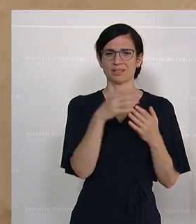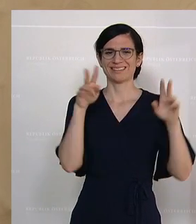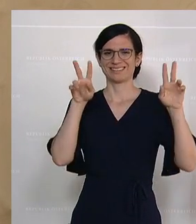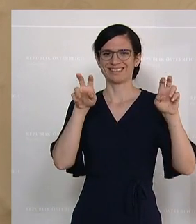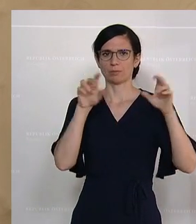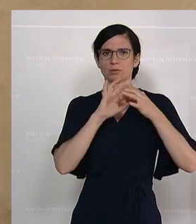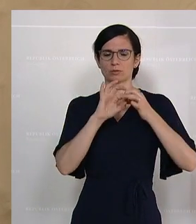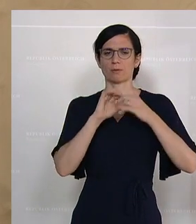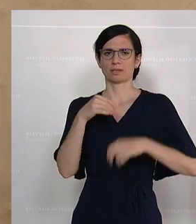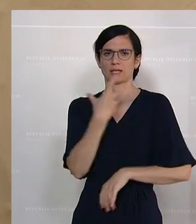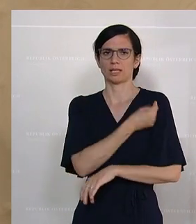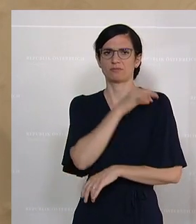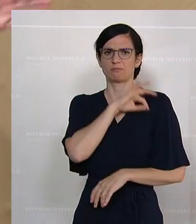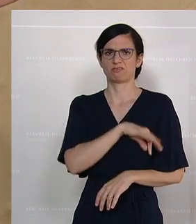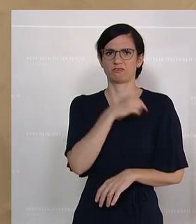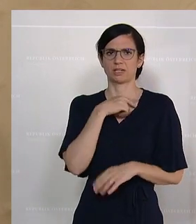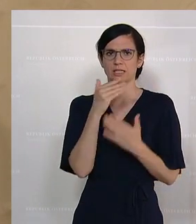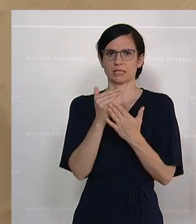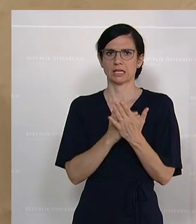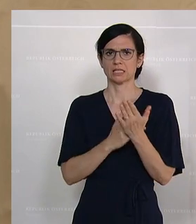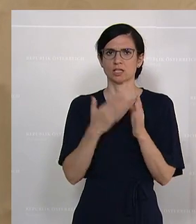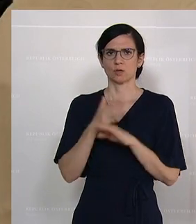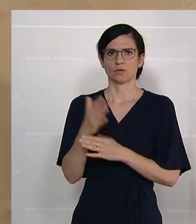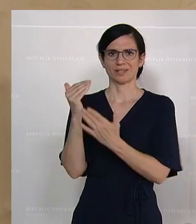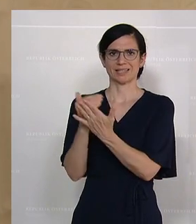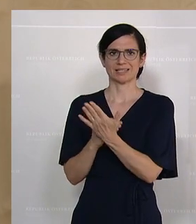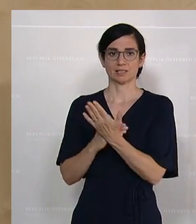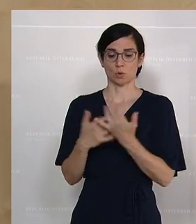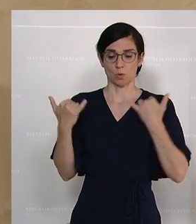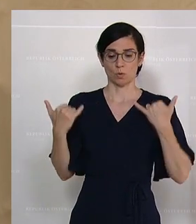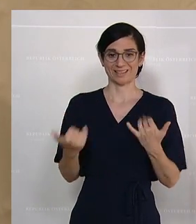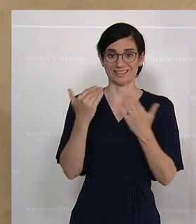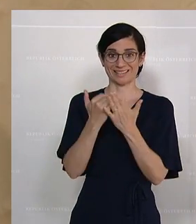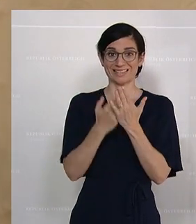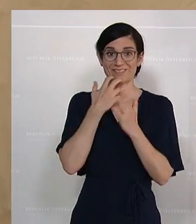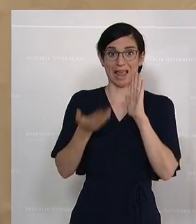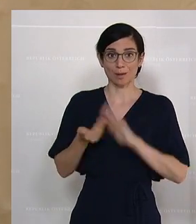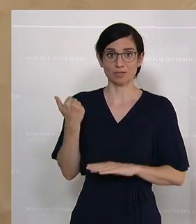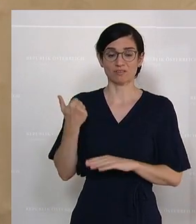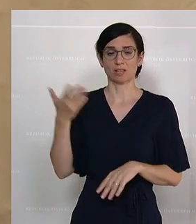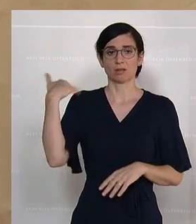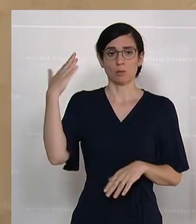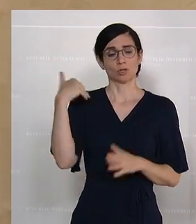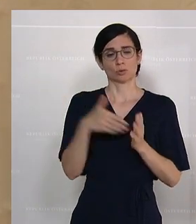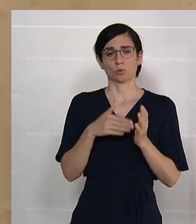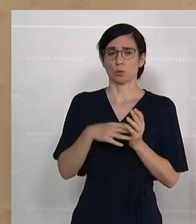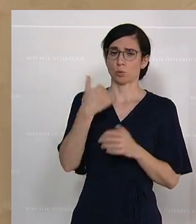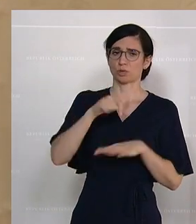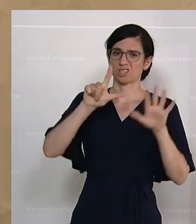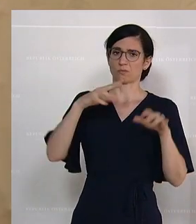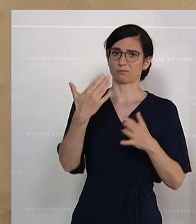gesetz mit fragen der logistik diese dafür ausgegeben um das gesetzte seite gesagt haben es abschaffen wollen haben es damals nur mit